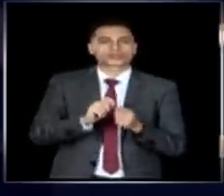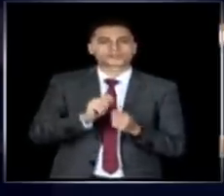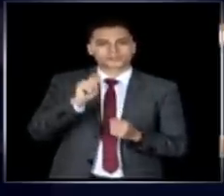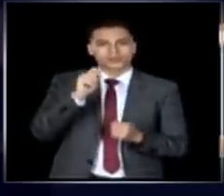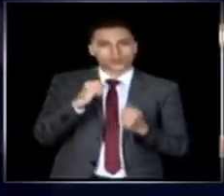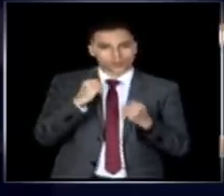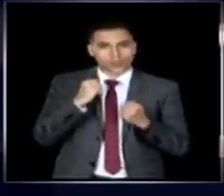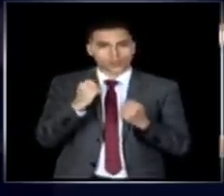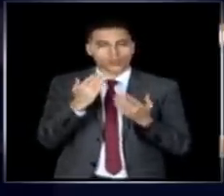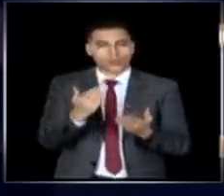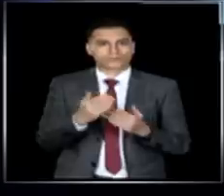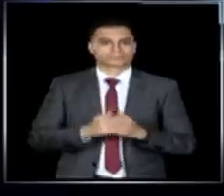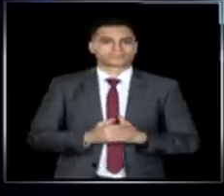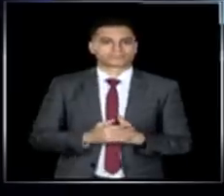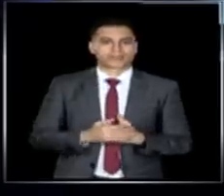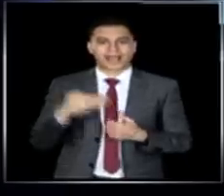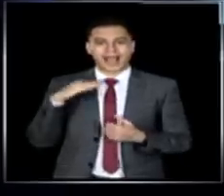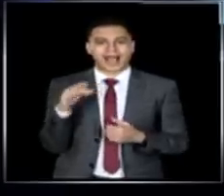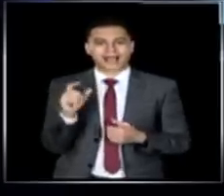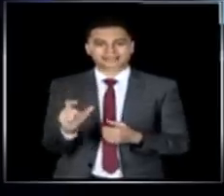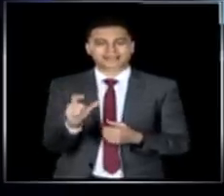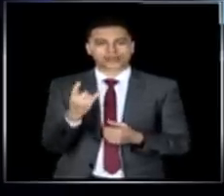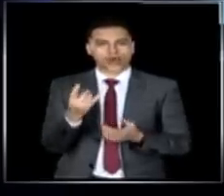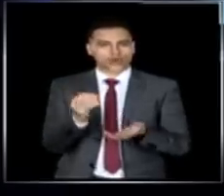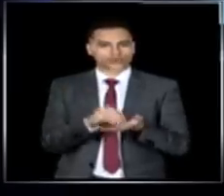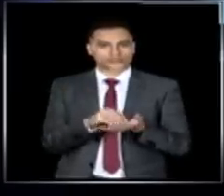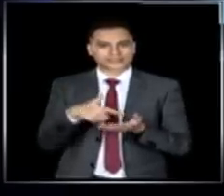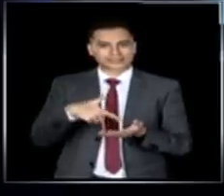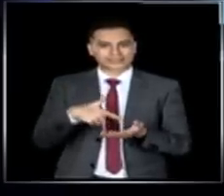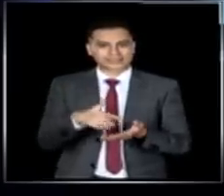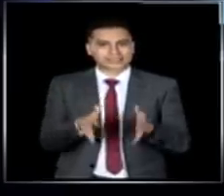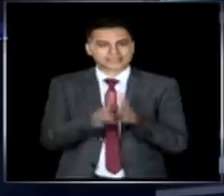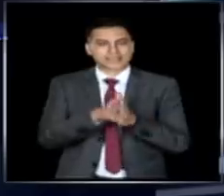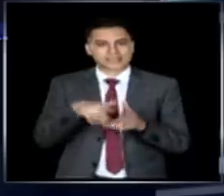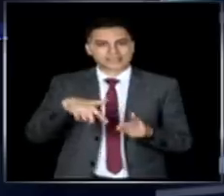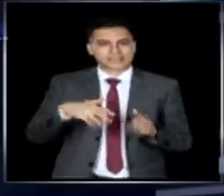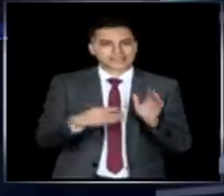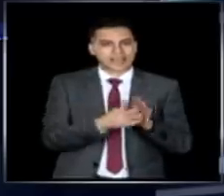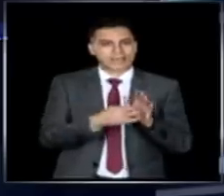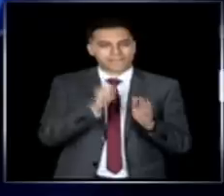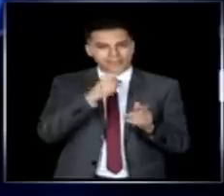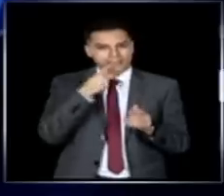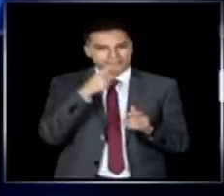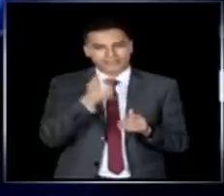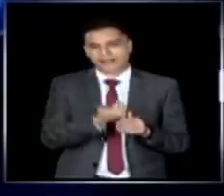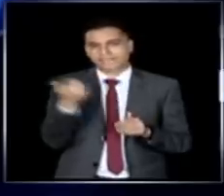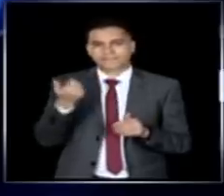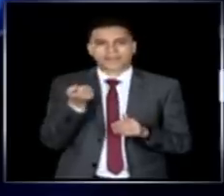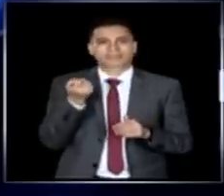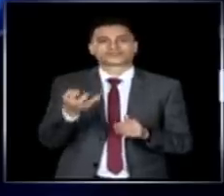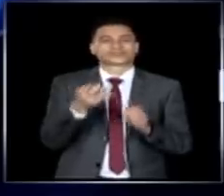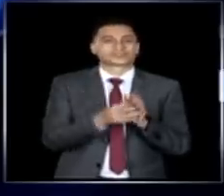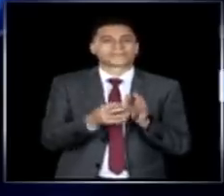28 متر. حسن عروس عشانات 60 جامعة اسكندرية، 35